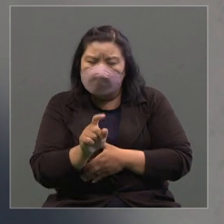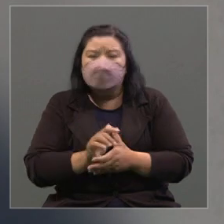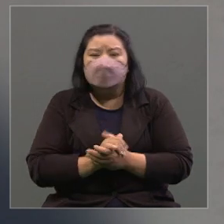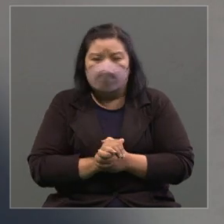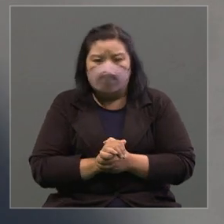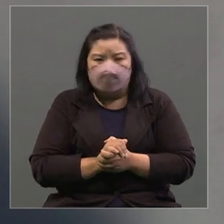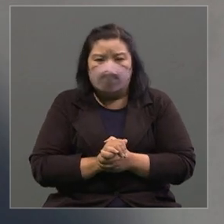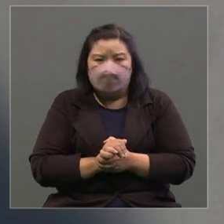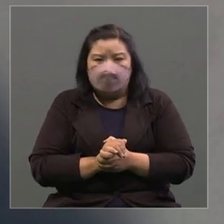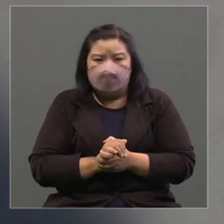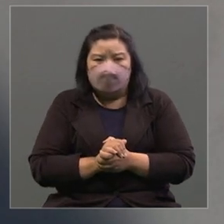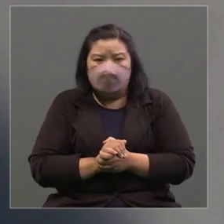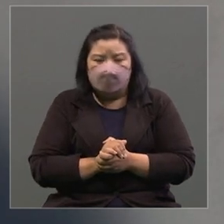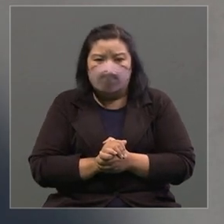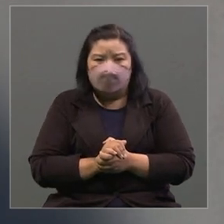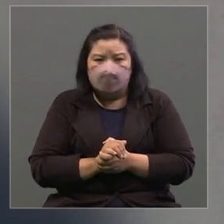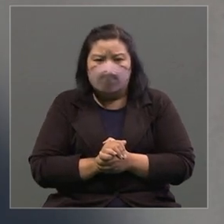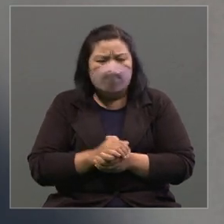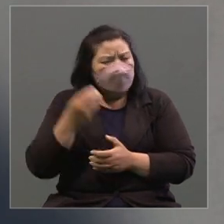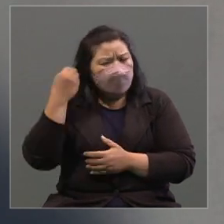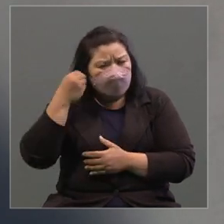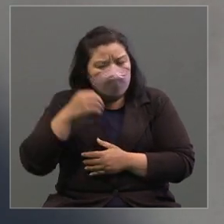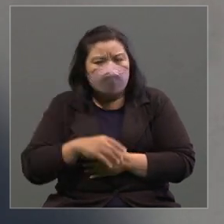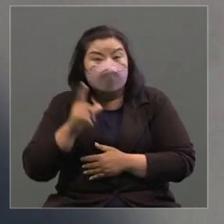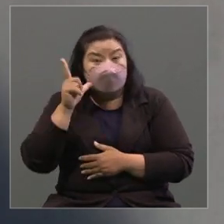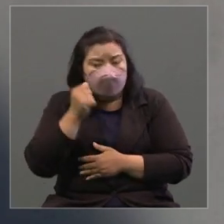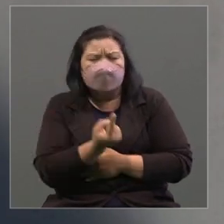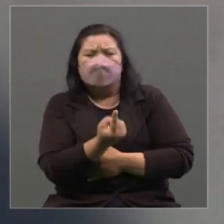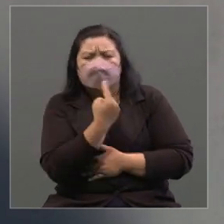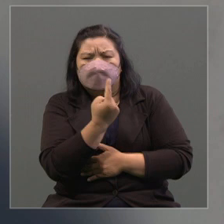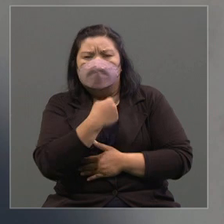ากลับก็มีคนได้ยินว่าเขาด่าว่ามึงยวนมันทำไม